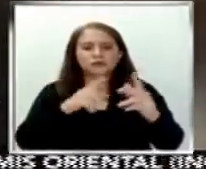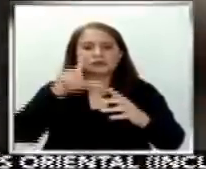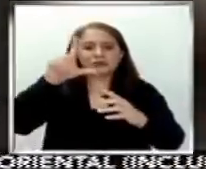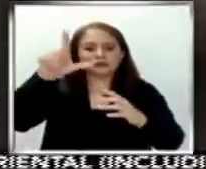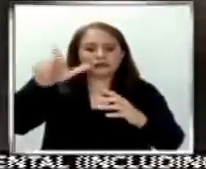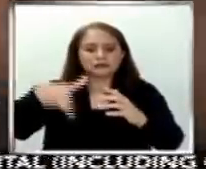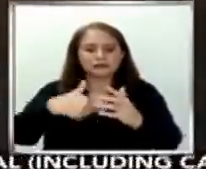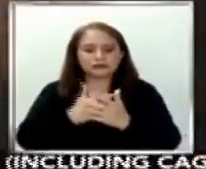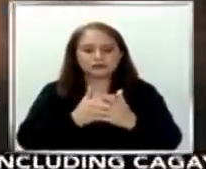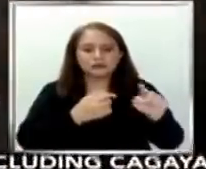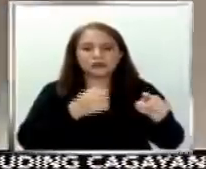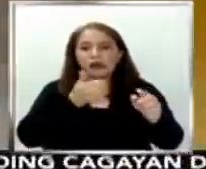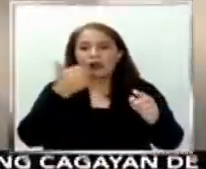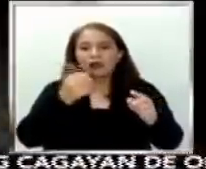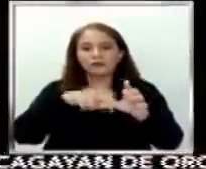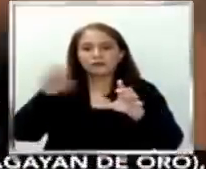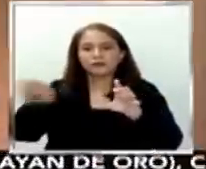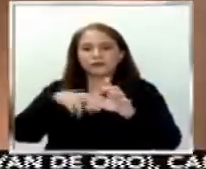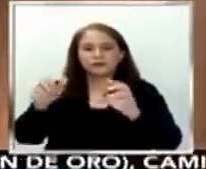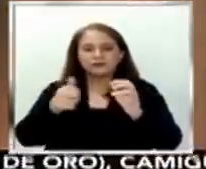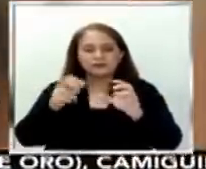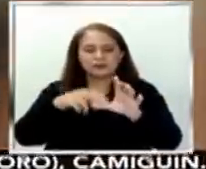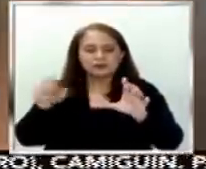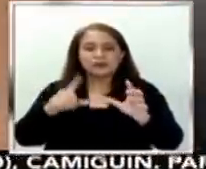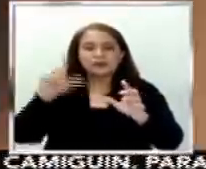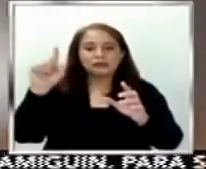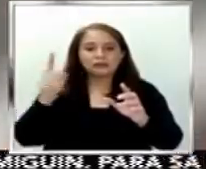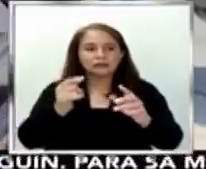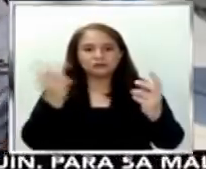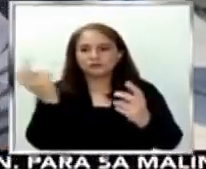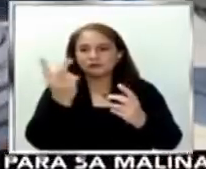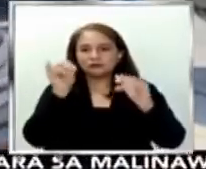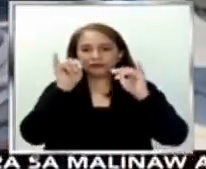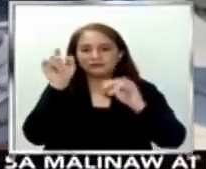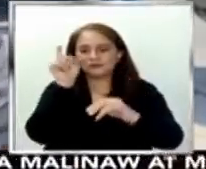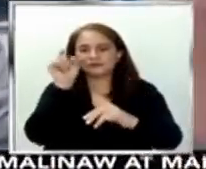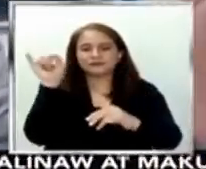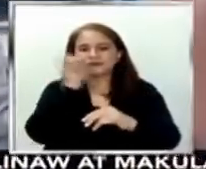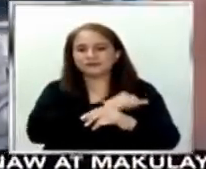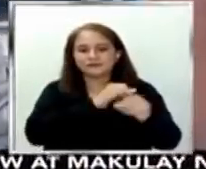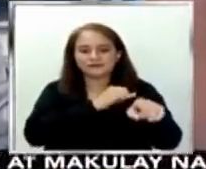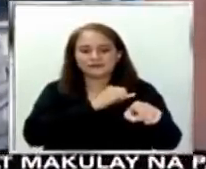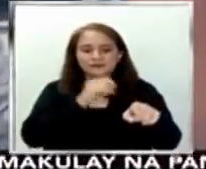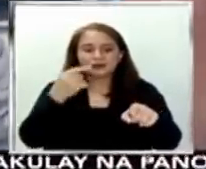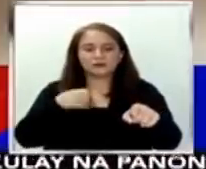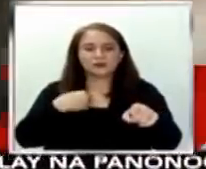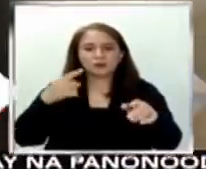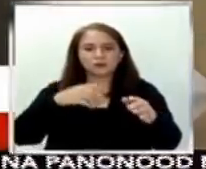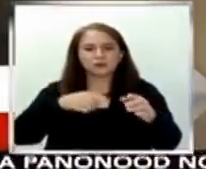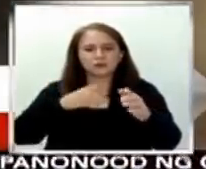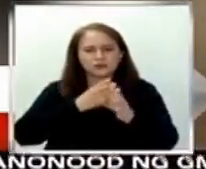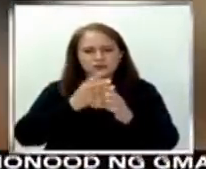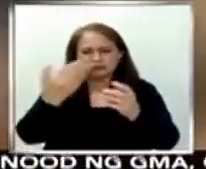lalaki, nagbabaan daw ang ibang pasahero hanggang sa dalawa na lang silang natira. Pupunta sa direksyon ko at saka sabi ko